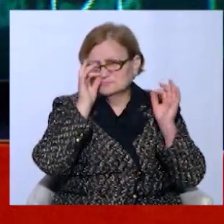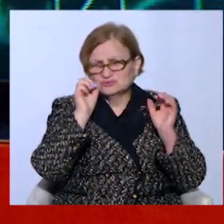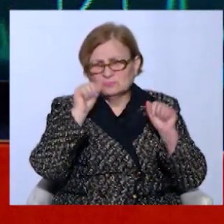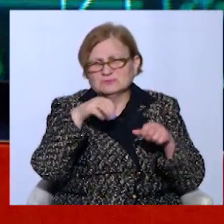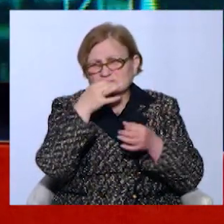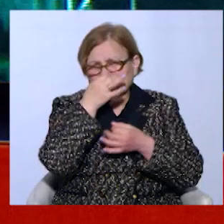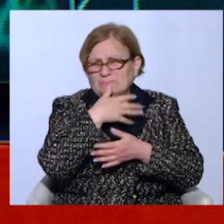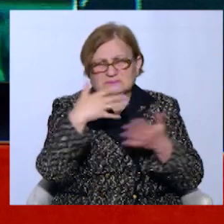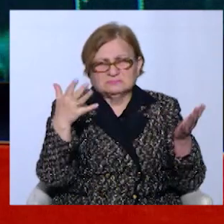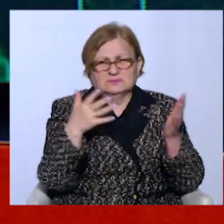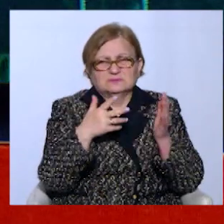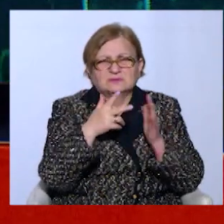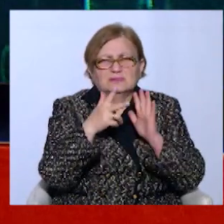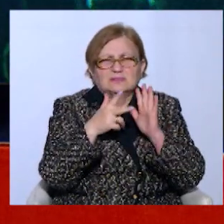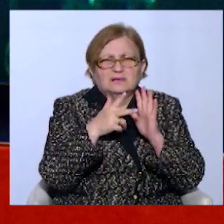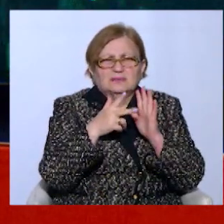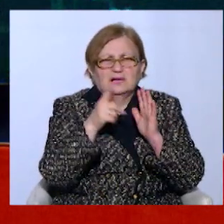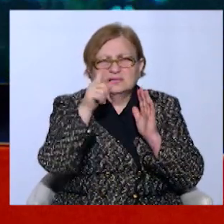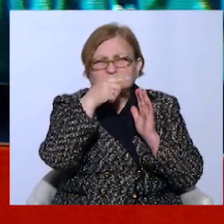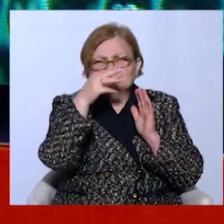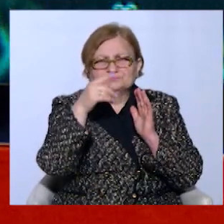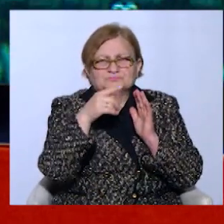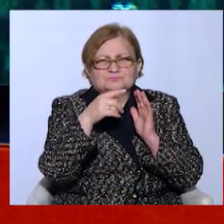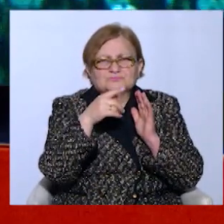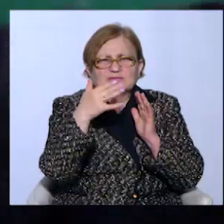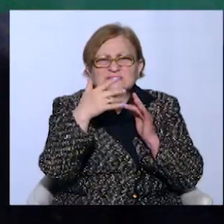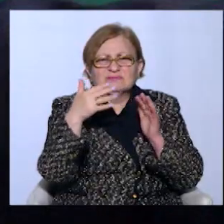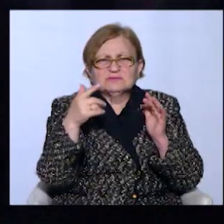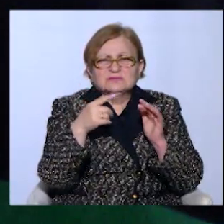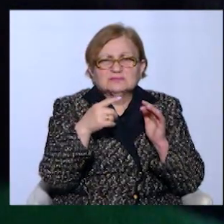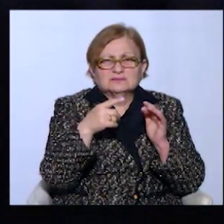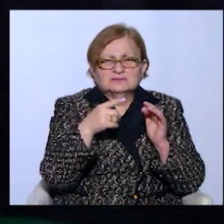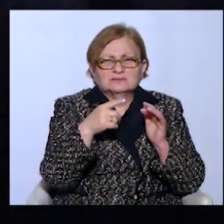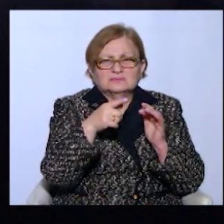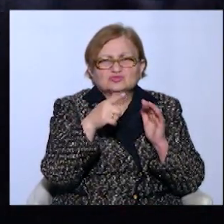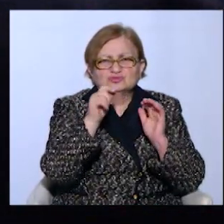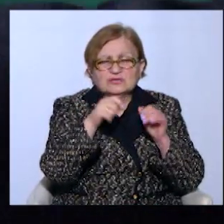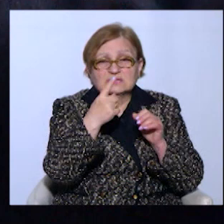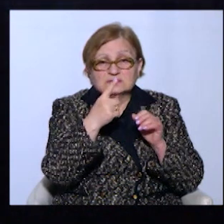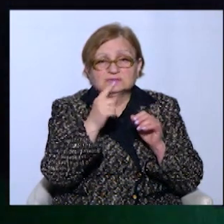სახით. 8/8, 7. 1 არის 7, მე 7-დი.